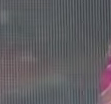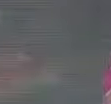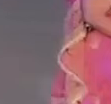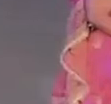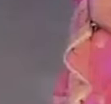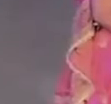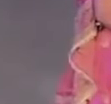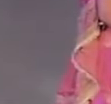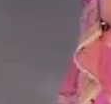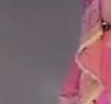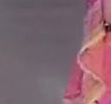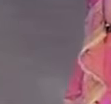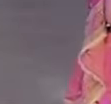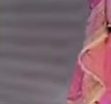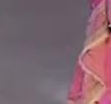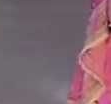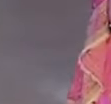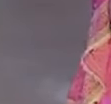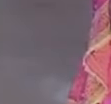ऐसे में एक